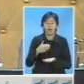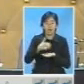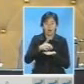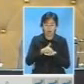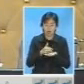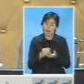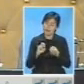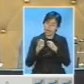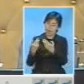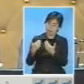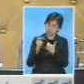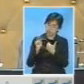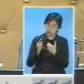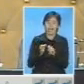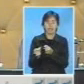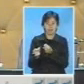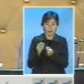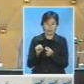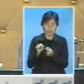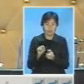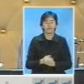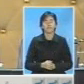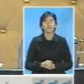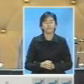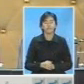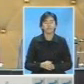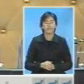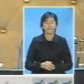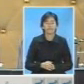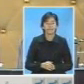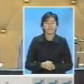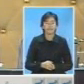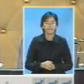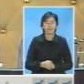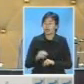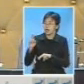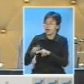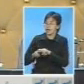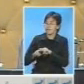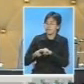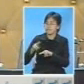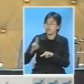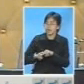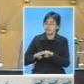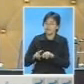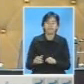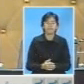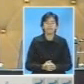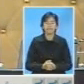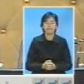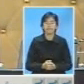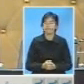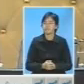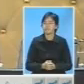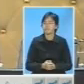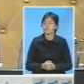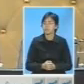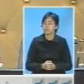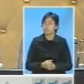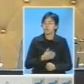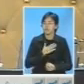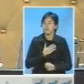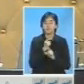าวหาที่ถูกกล่าวหาเพราะท่านถูกพาดพิง ท่านประธานปล่อยให้ฝ่ายโน้น ท่านต้องนั่งนะครับท่านประสิทธิ์ท่านต้องนั่งนะครับผมใช้ข้อ8อย่